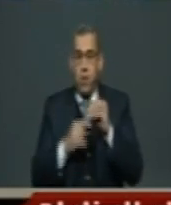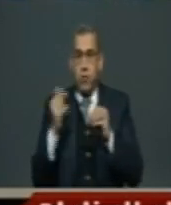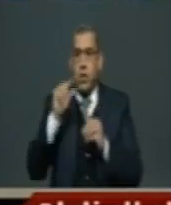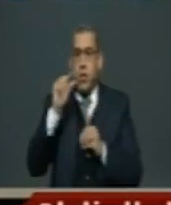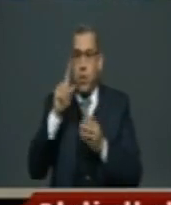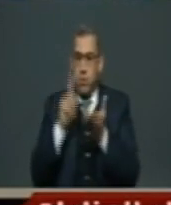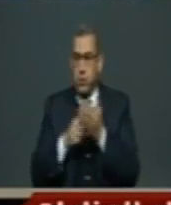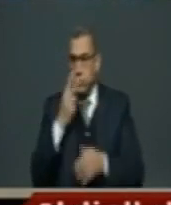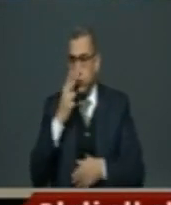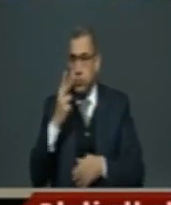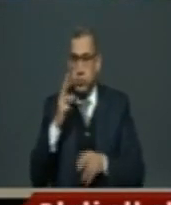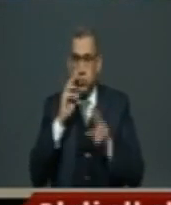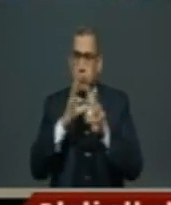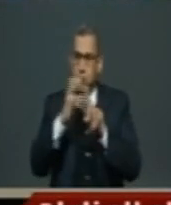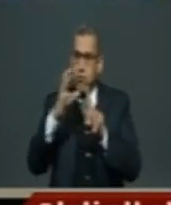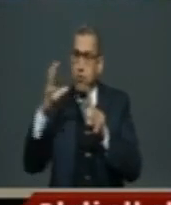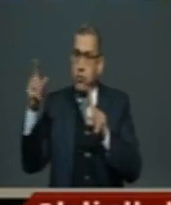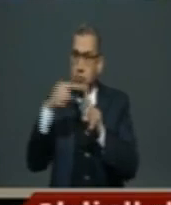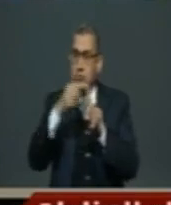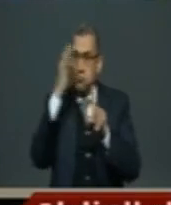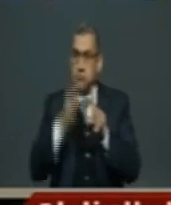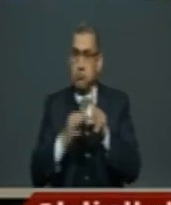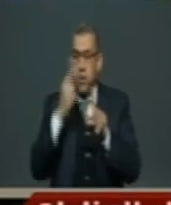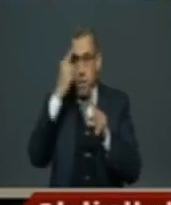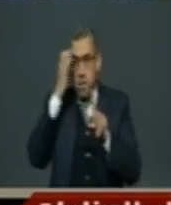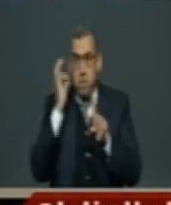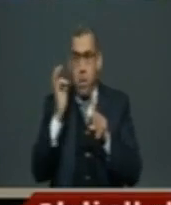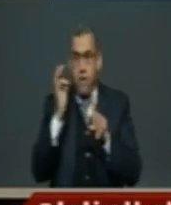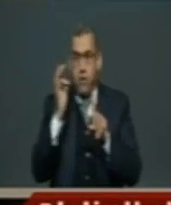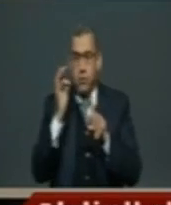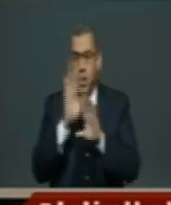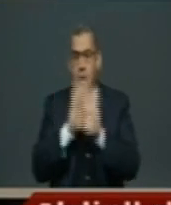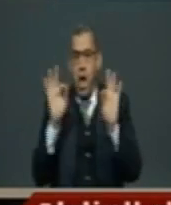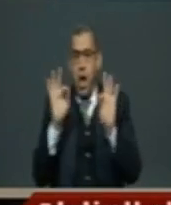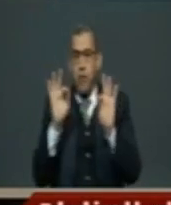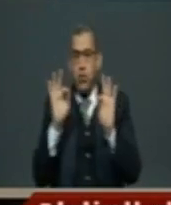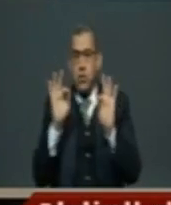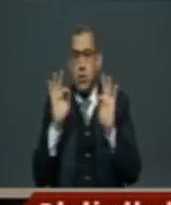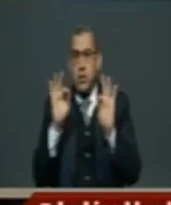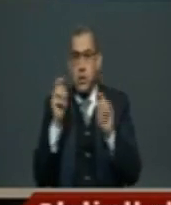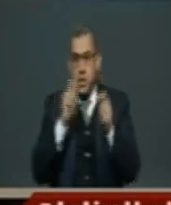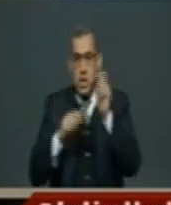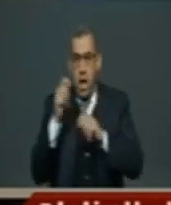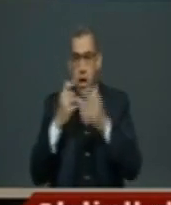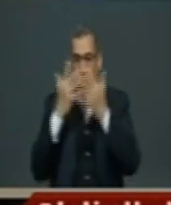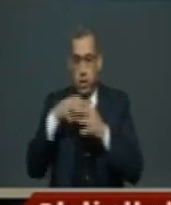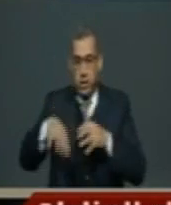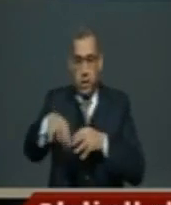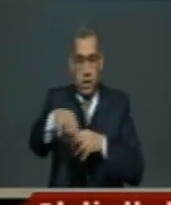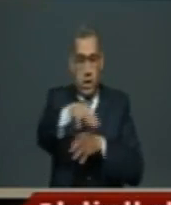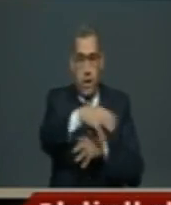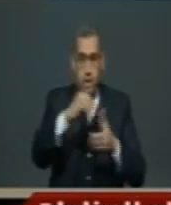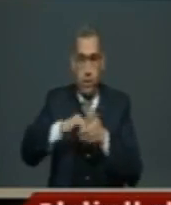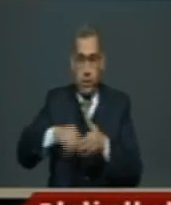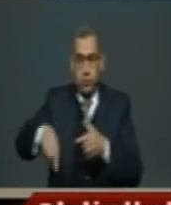حقيقي يحتذى به لمفهوم تكامل الصناعه وكذلك